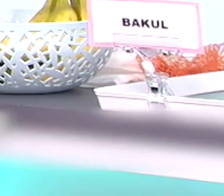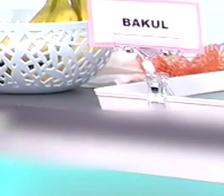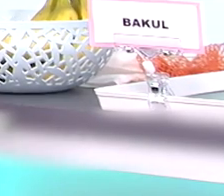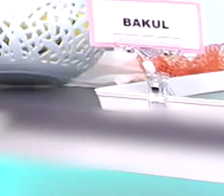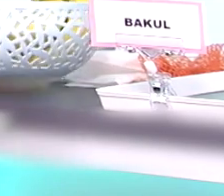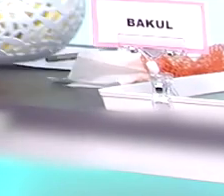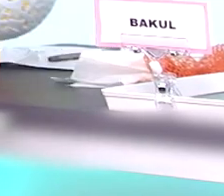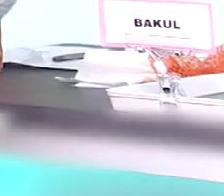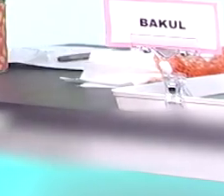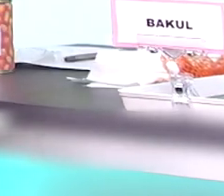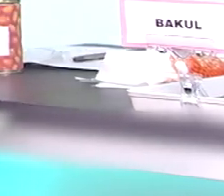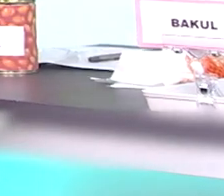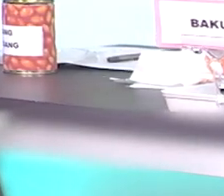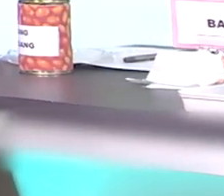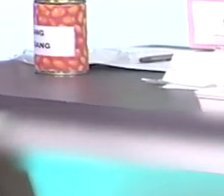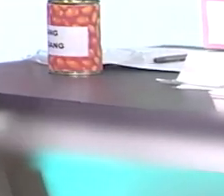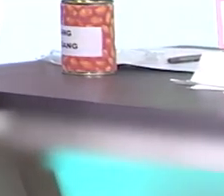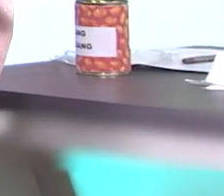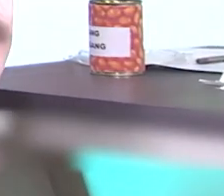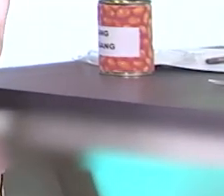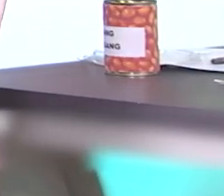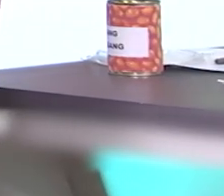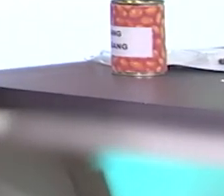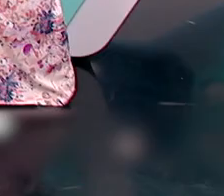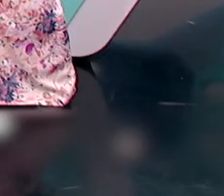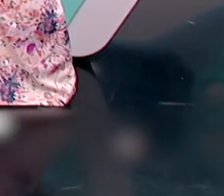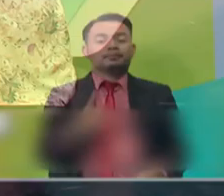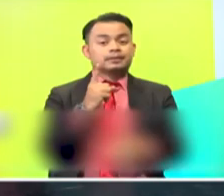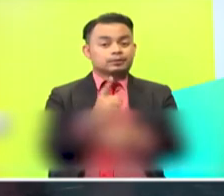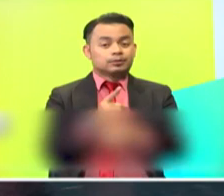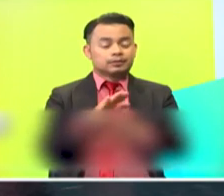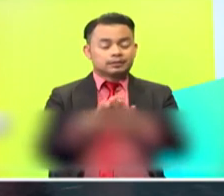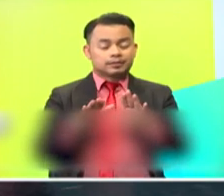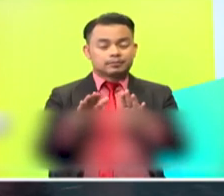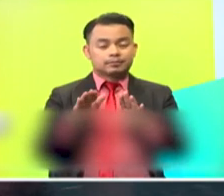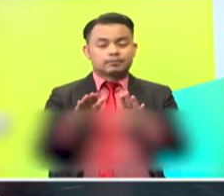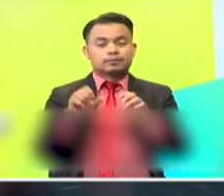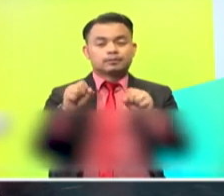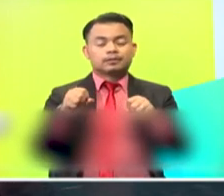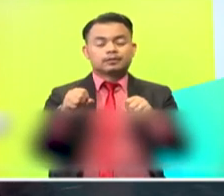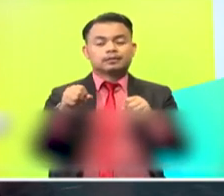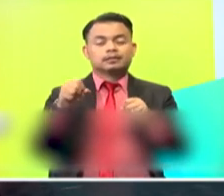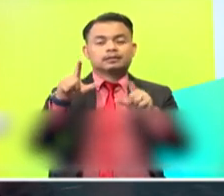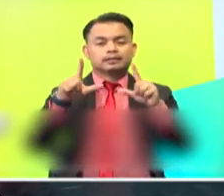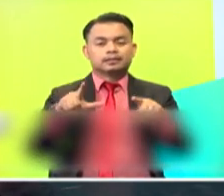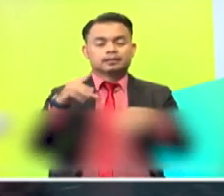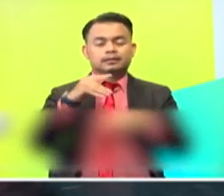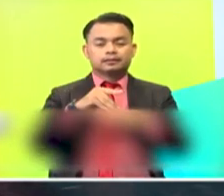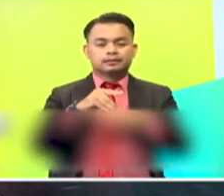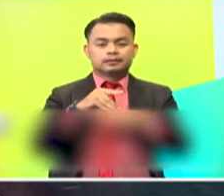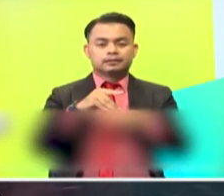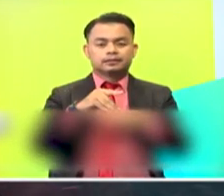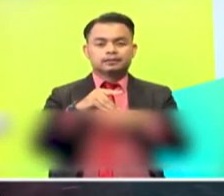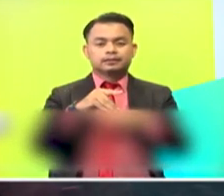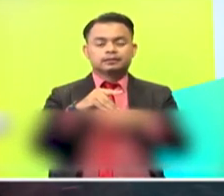Jadinya tadi dua ya ceguk Jepisa tak perlu letak Dira Hah kita boleh letak di atas pijet